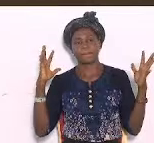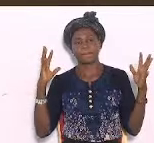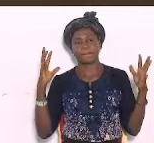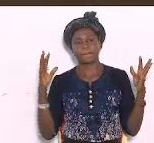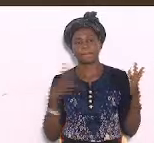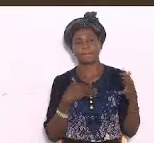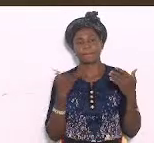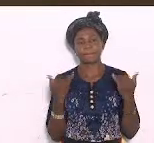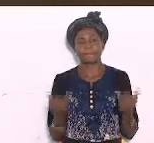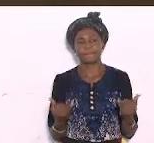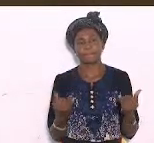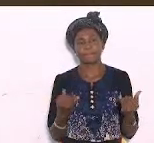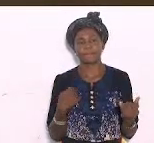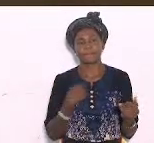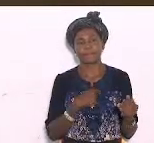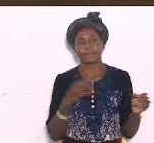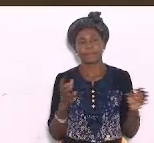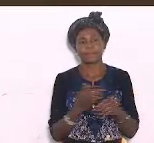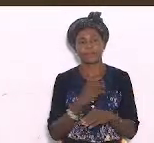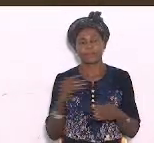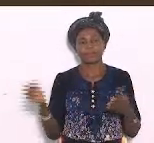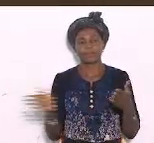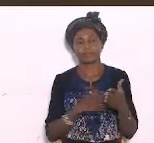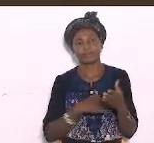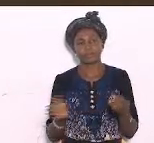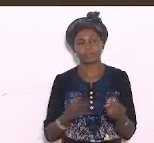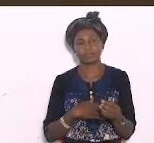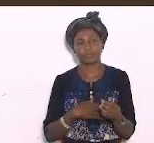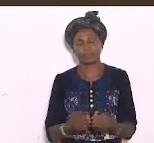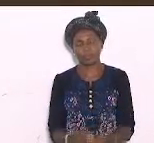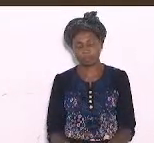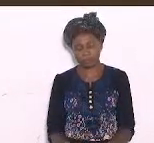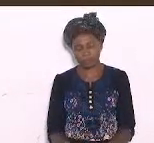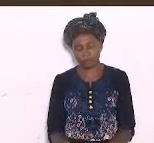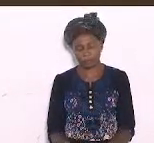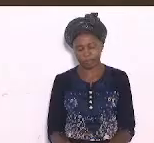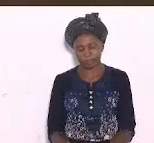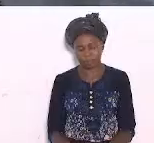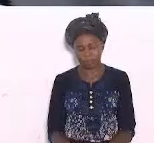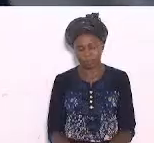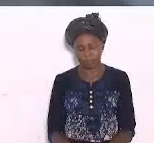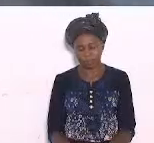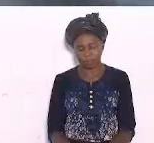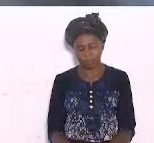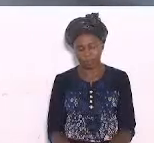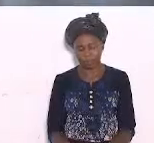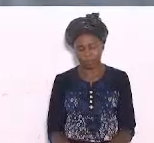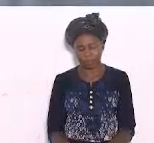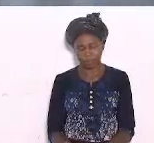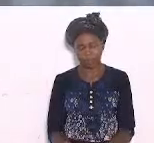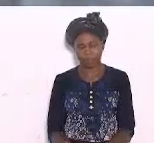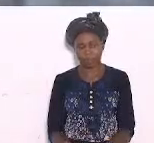l'église chrétien racheté de Dieu maintenant on nous allons accueillir la